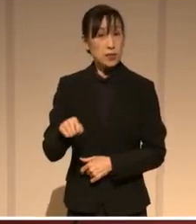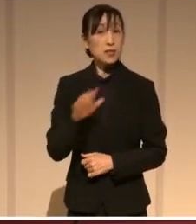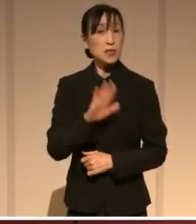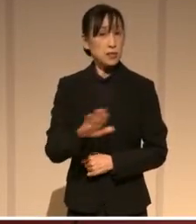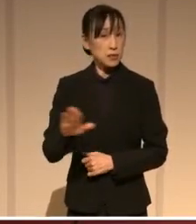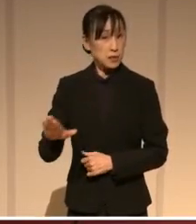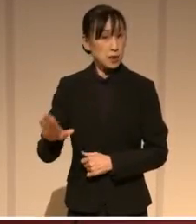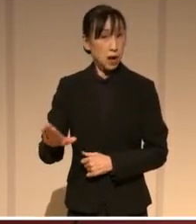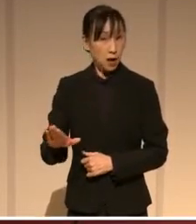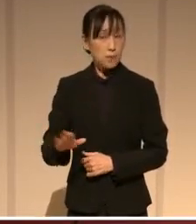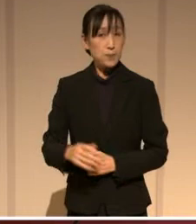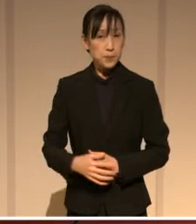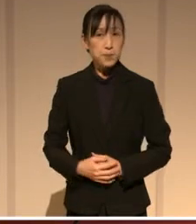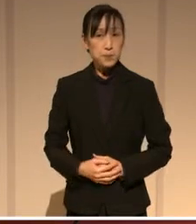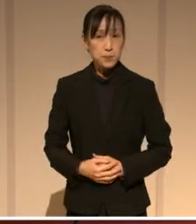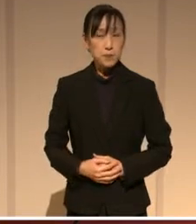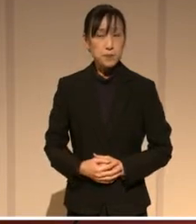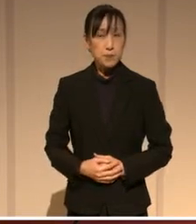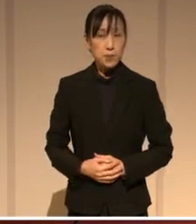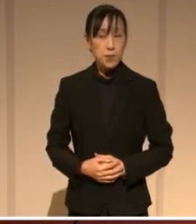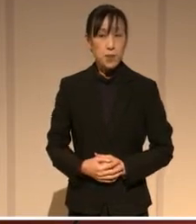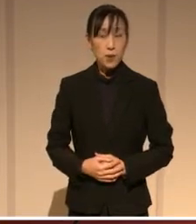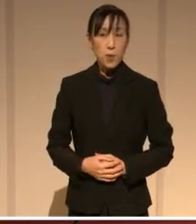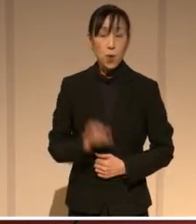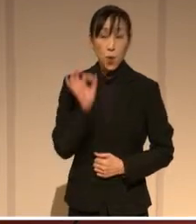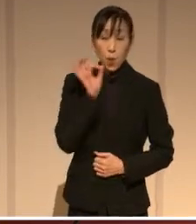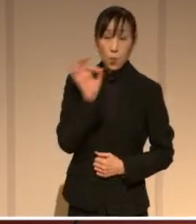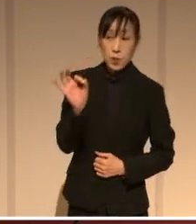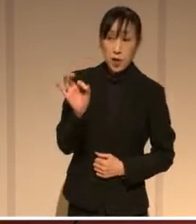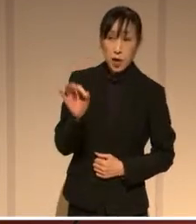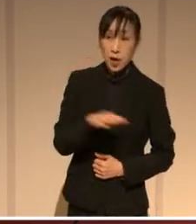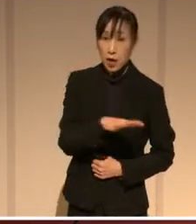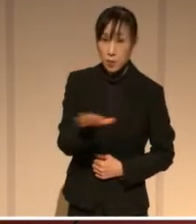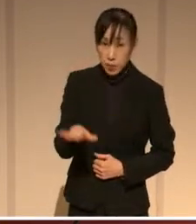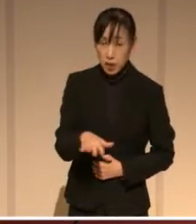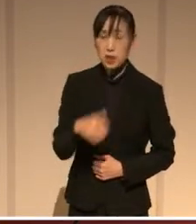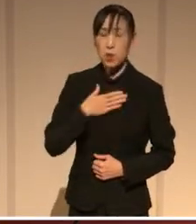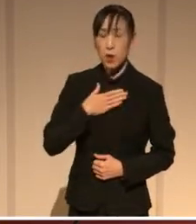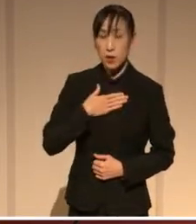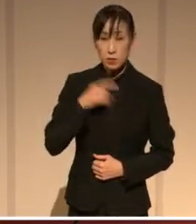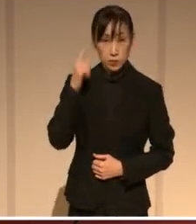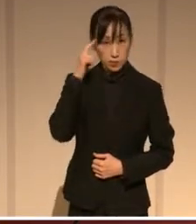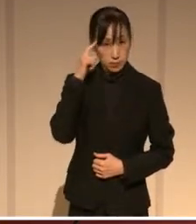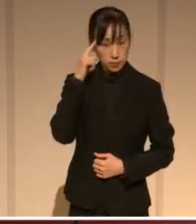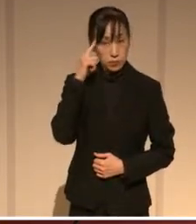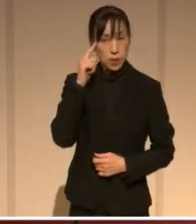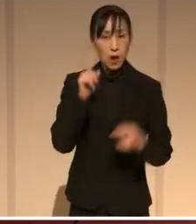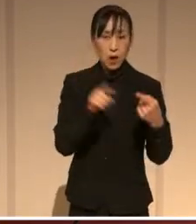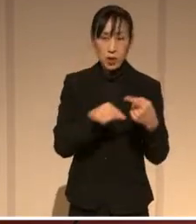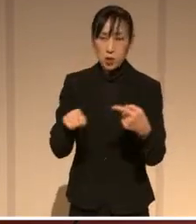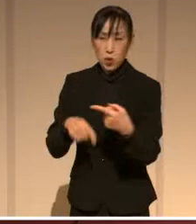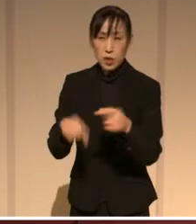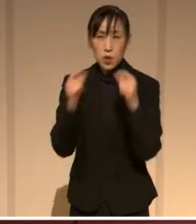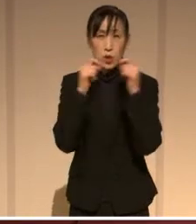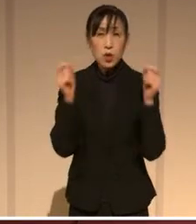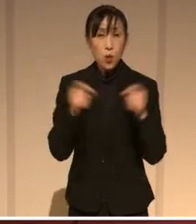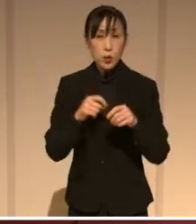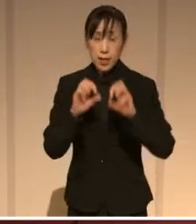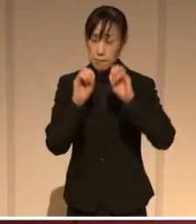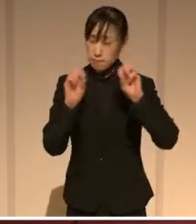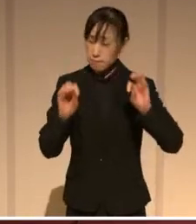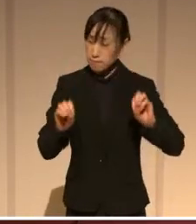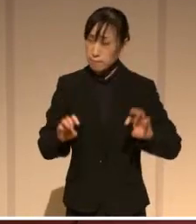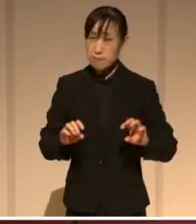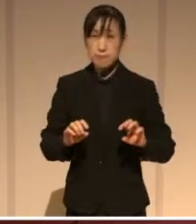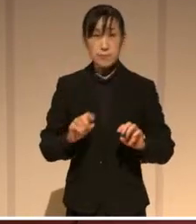ね本当にご覧になったかよくよくお分かりだと思いますけれど皆さんの個性が本当に輝いていて多様性